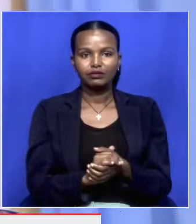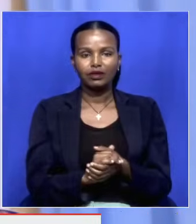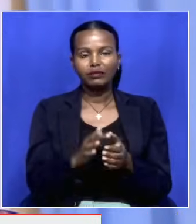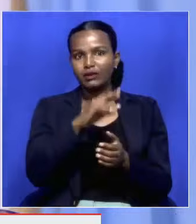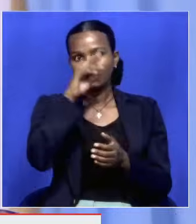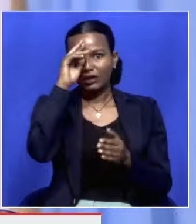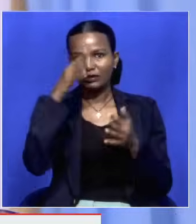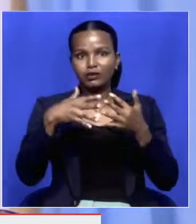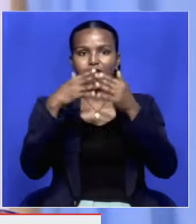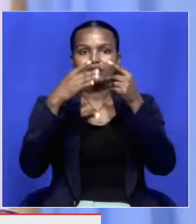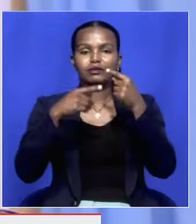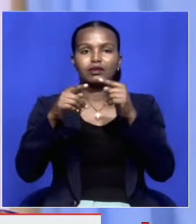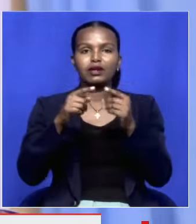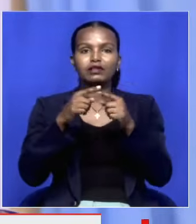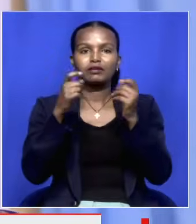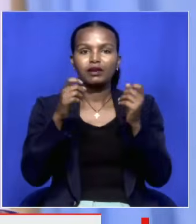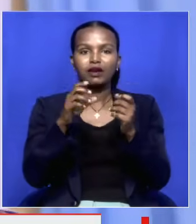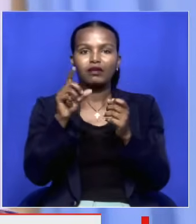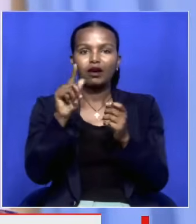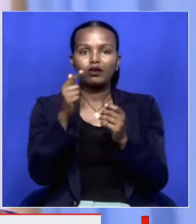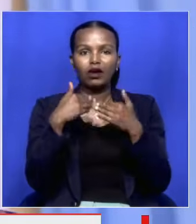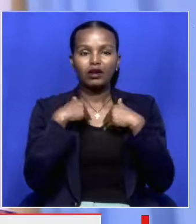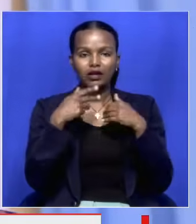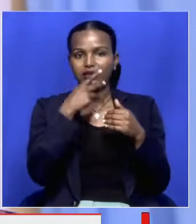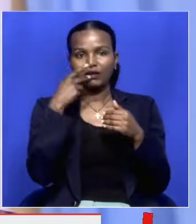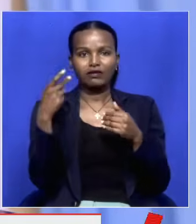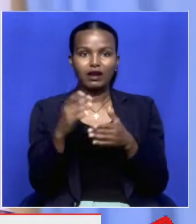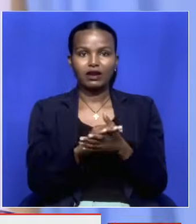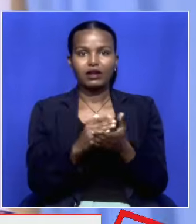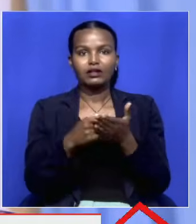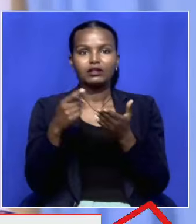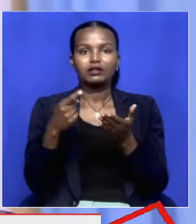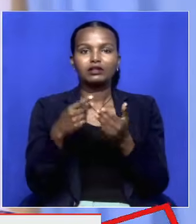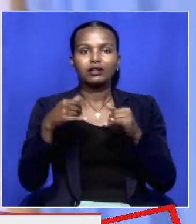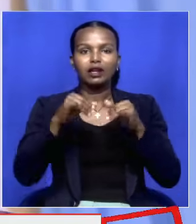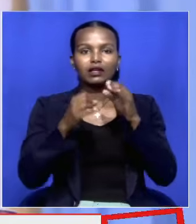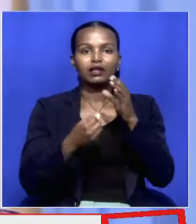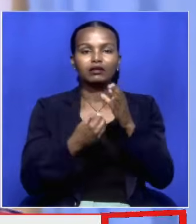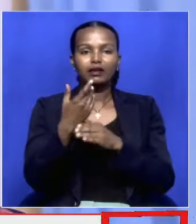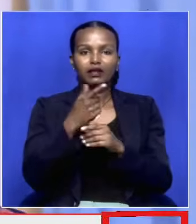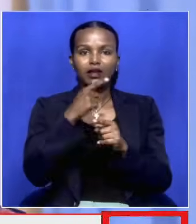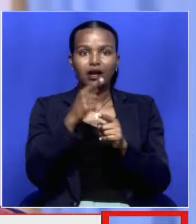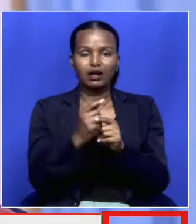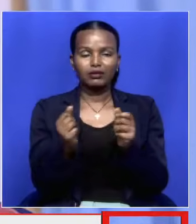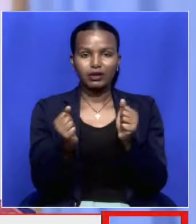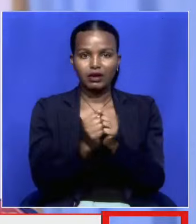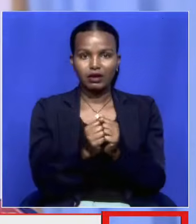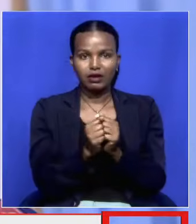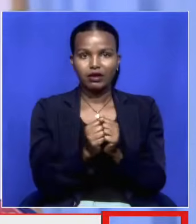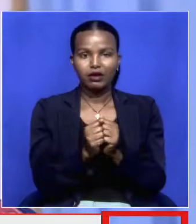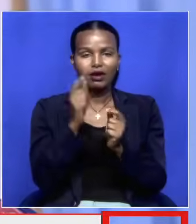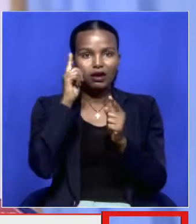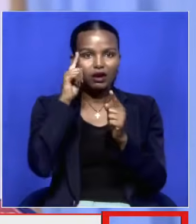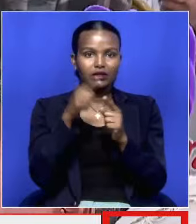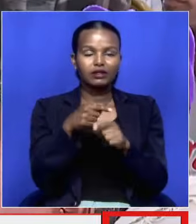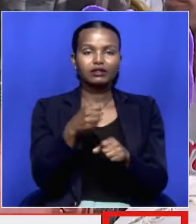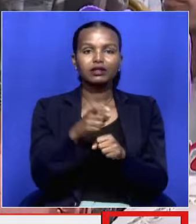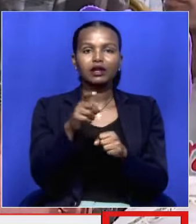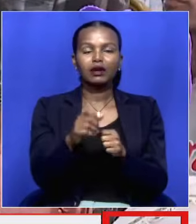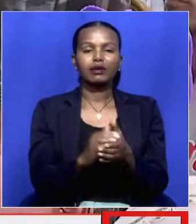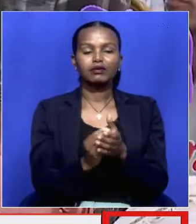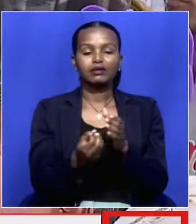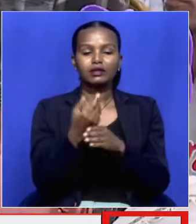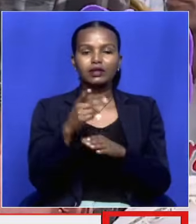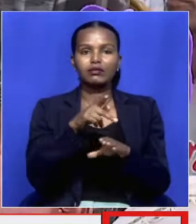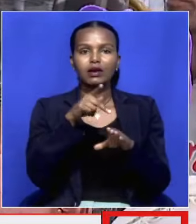ምክንያት ማሽን ሲመጣ ጽንፈኛ ፋኖ አለ ይዘርፋል። ይሄ እንዲቆም ዘላቂ ልማት እንዲረጋገጥ በጋራ አቅደን ልንሰራ ይገባል።